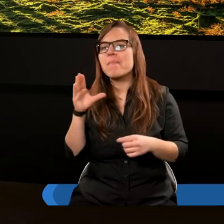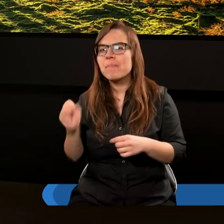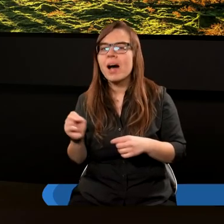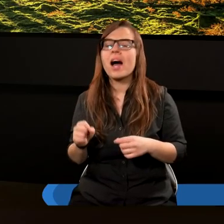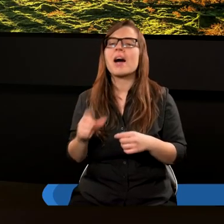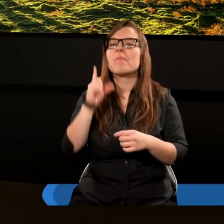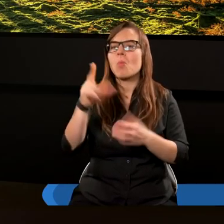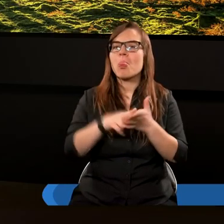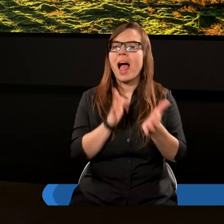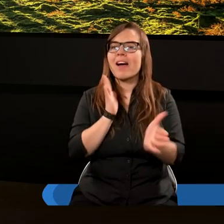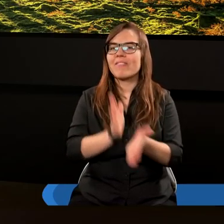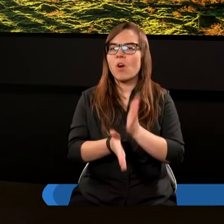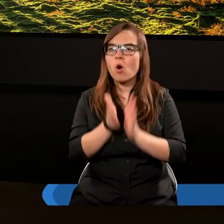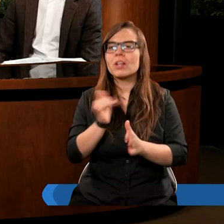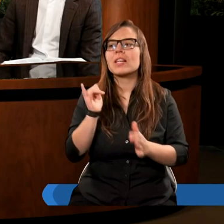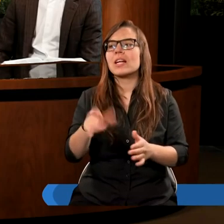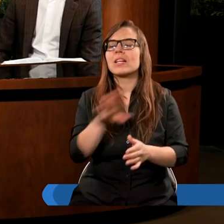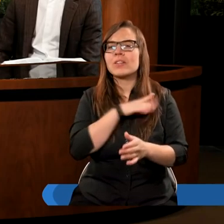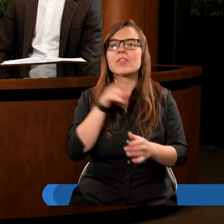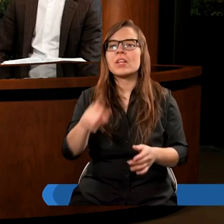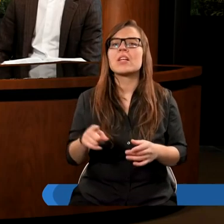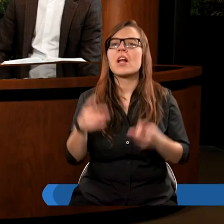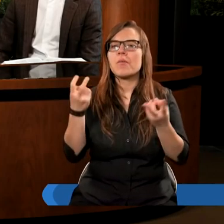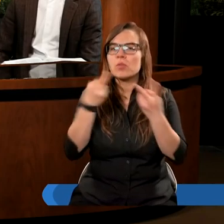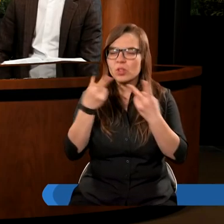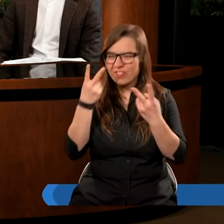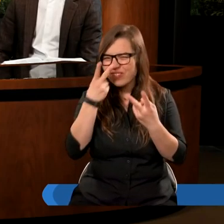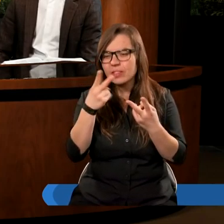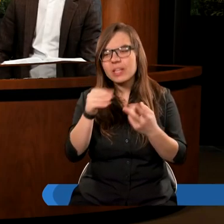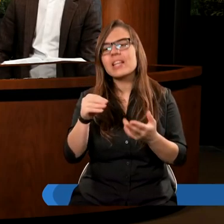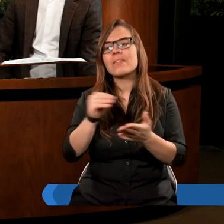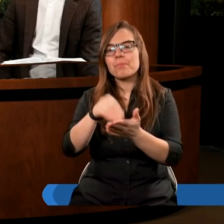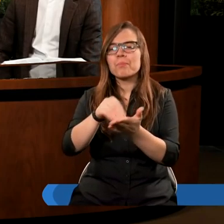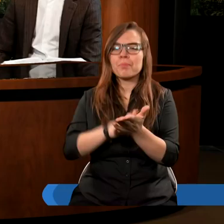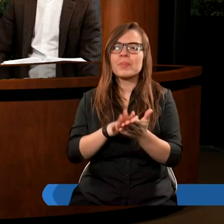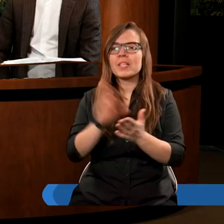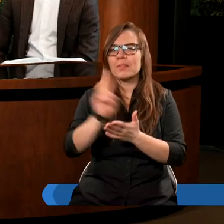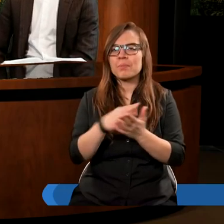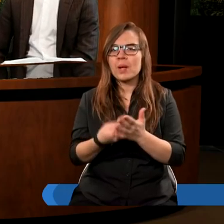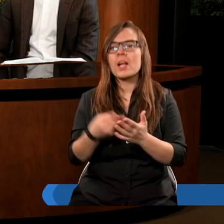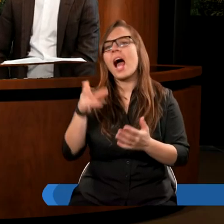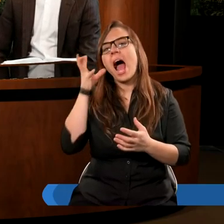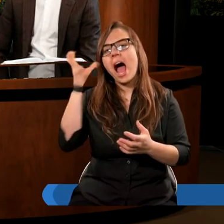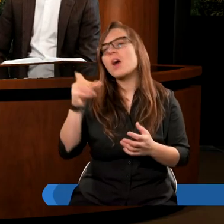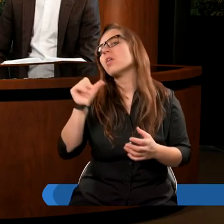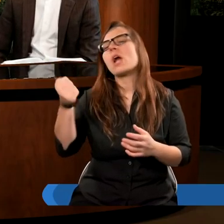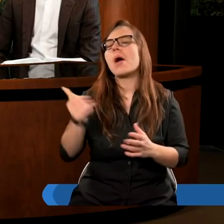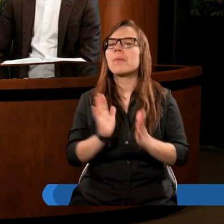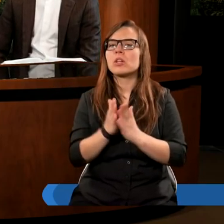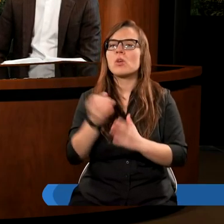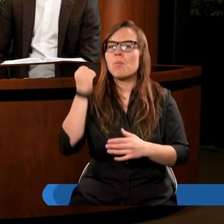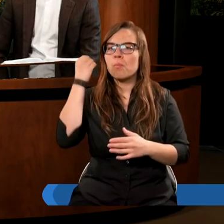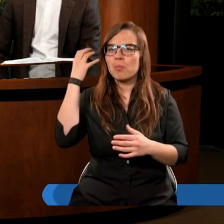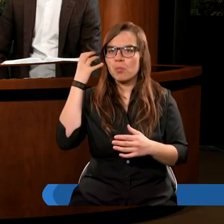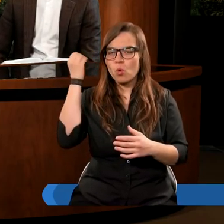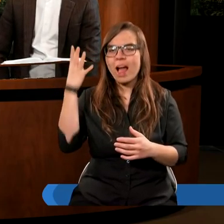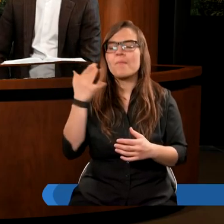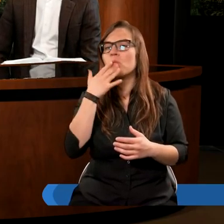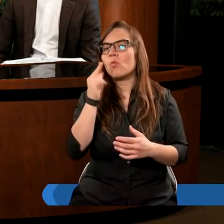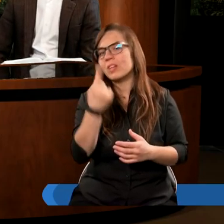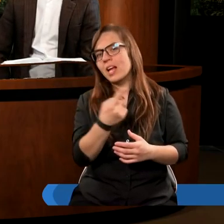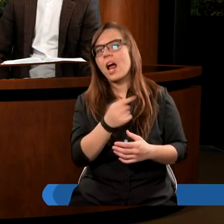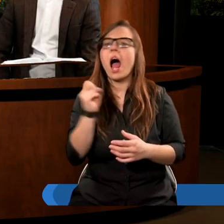aby poszedł na wojnę i zginął. I tam ciekawe jest sformułowanie, bo tam autor pierwszej księgi królewskiej mówi, jeden mówił